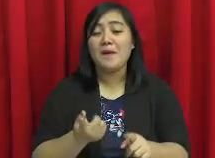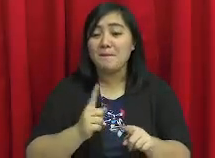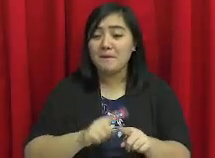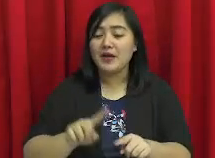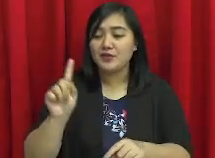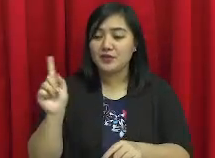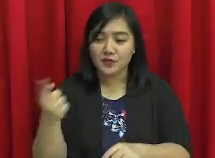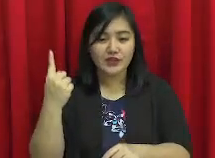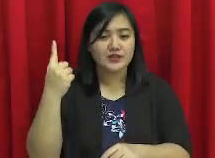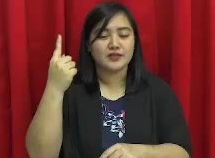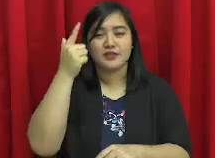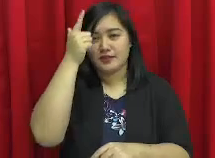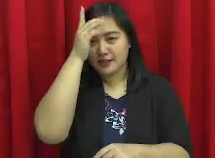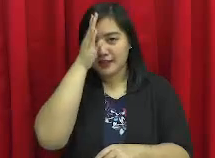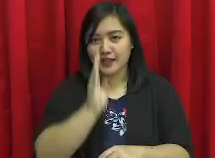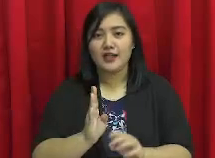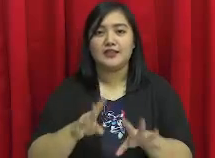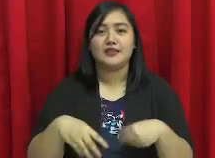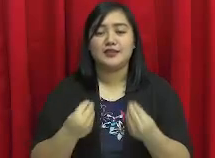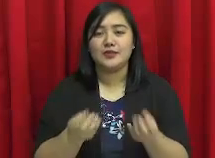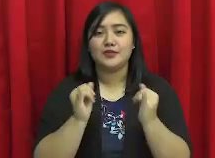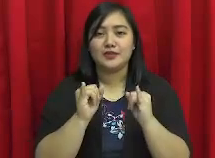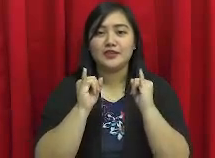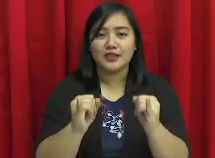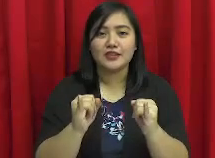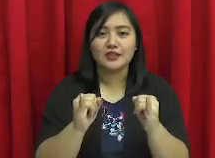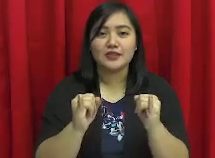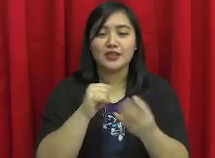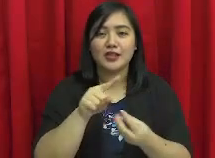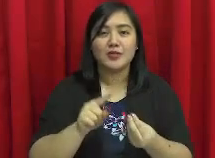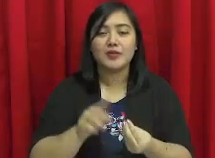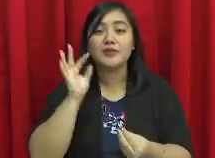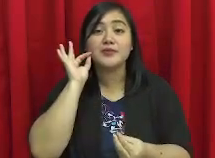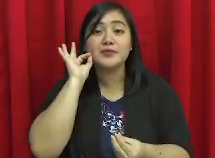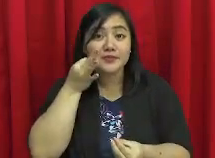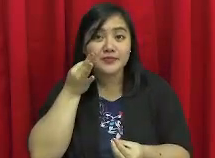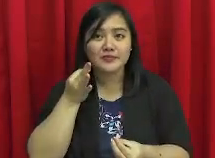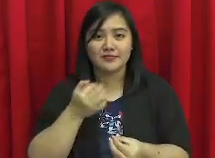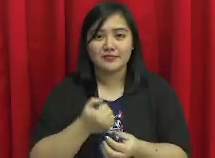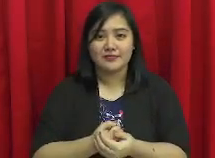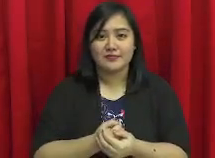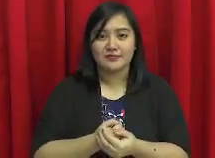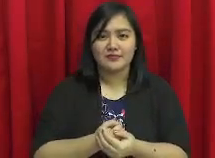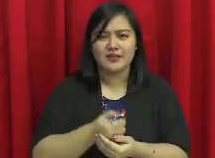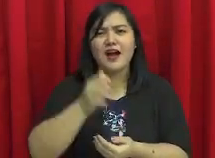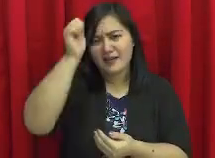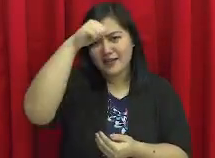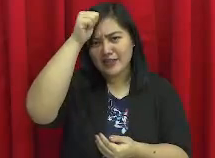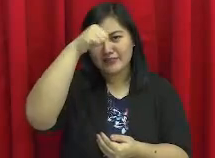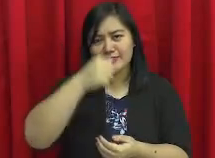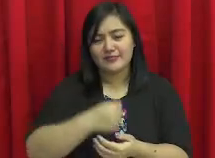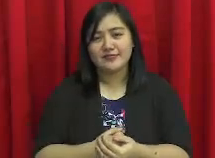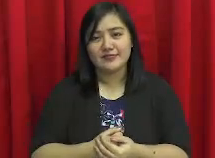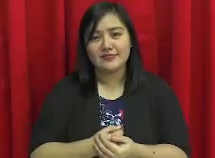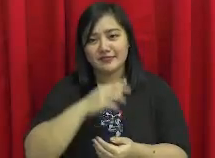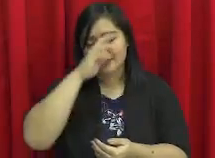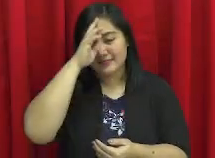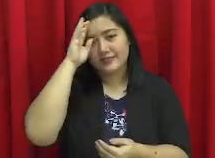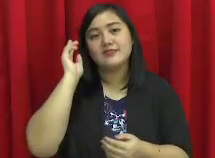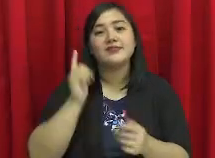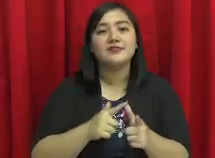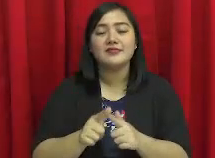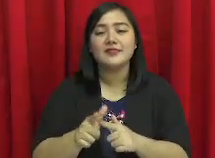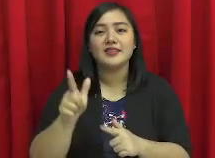unang-unang binigyan ng instruction about the fruit? Mm. Sino? Si Adan. And then, binatulog siya ng